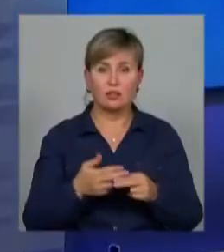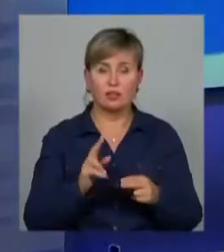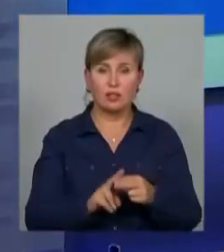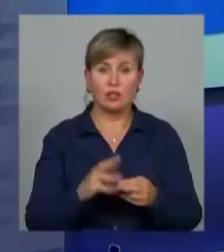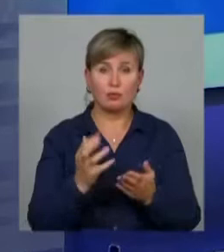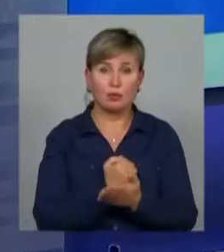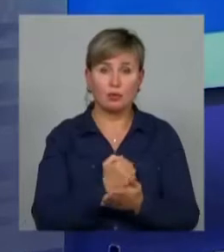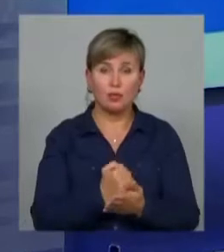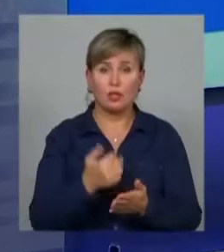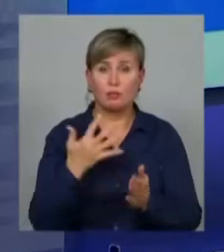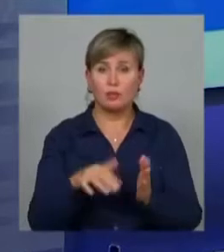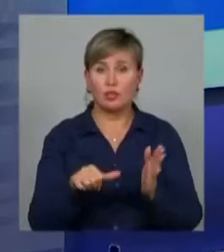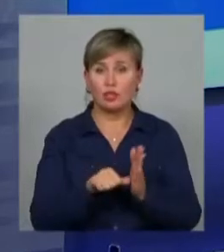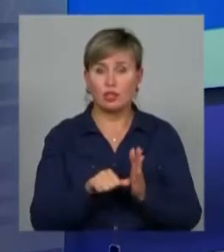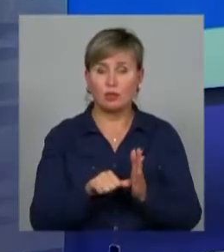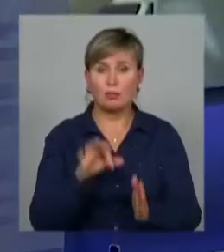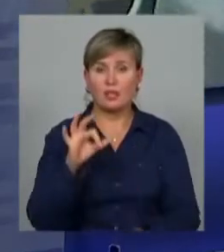достигла 56%.